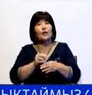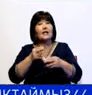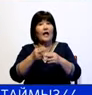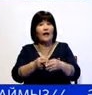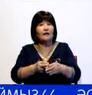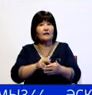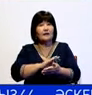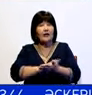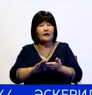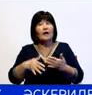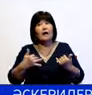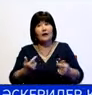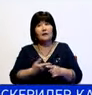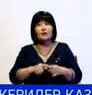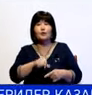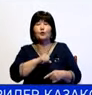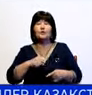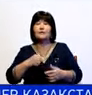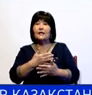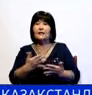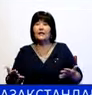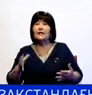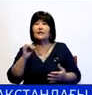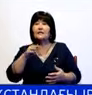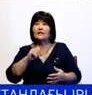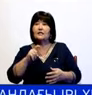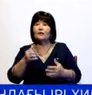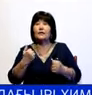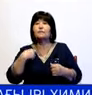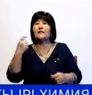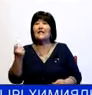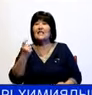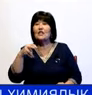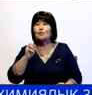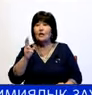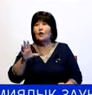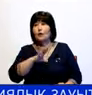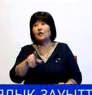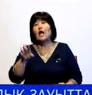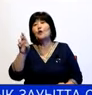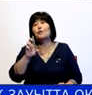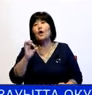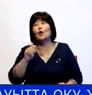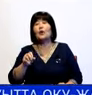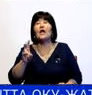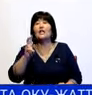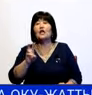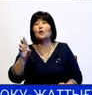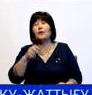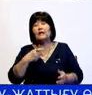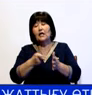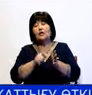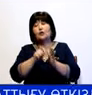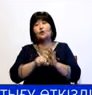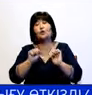бағытта біз қазір өзіміздің заттарымызды синтездеп алдық. Енді біз химик болған соң, біз биологиялық, нейробиологиялық зерттеулерді бізде